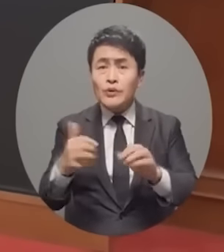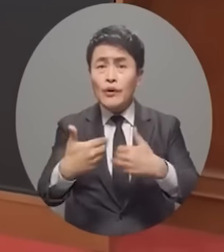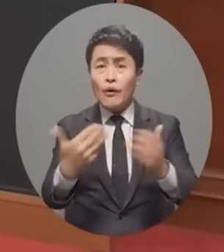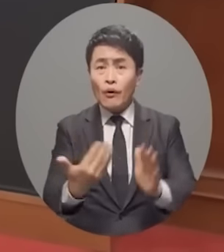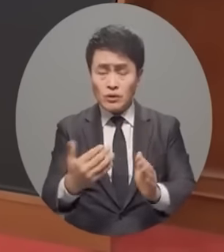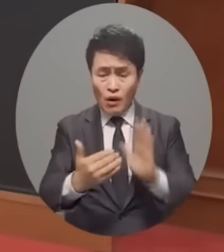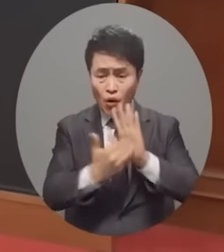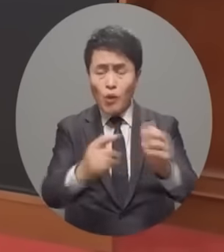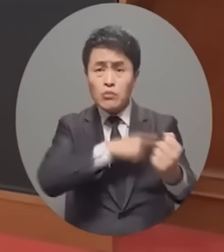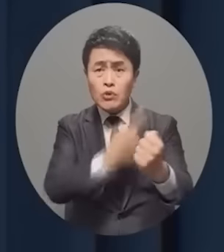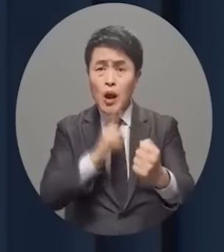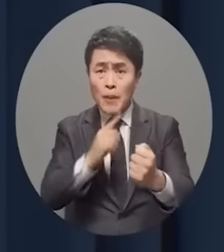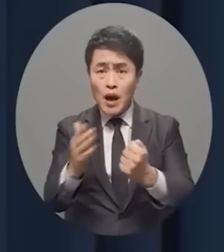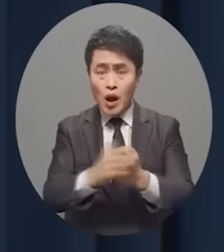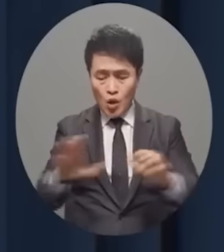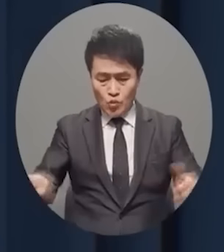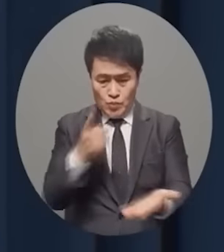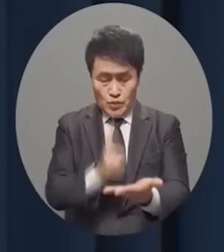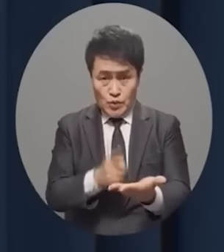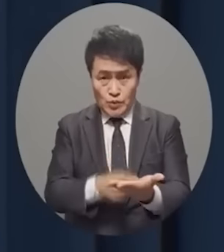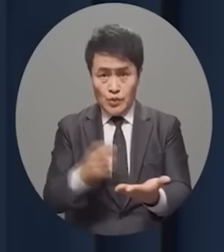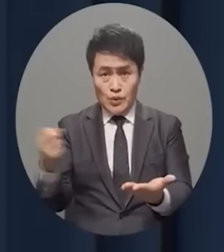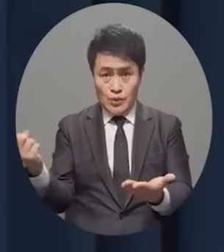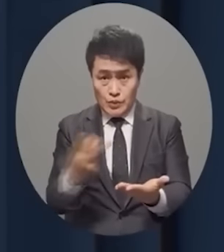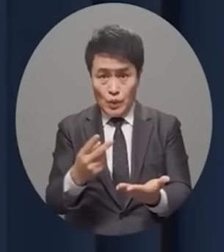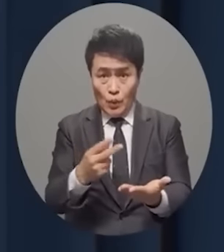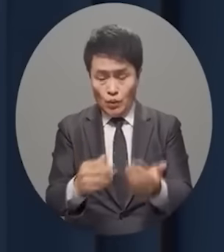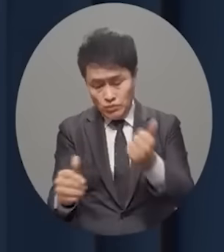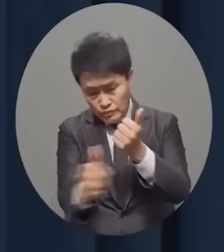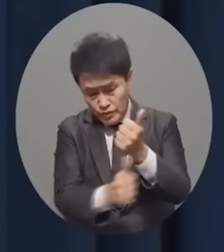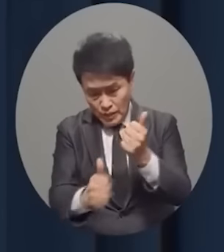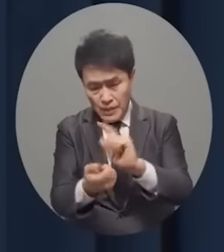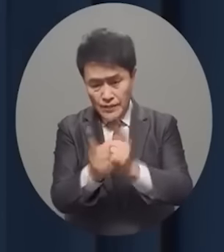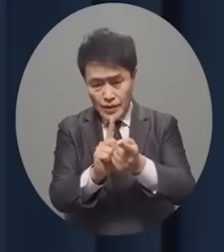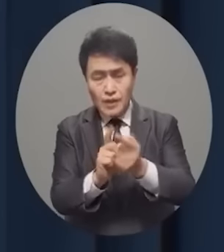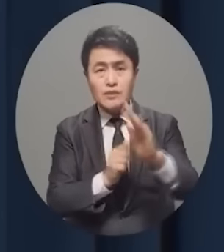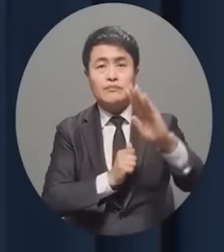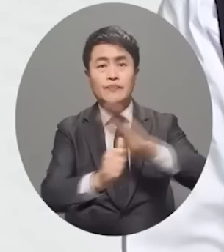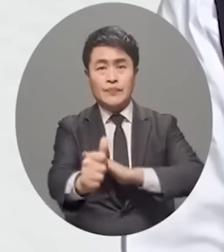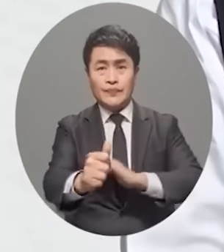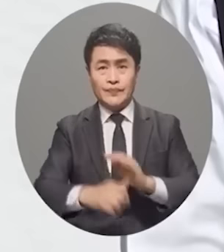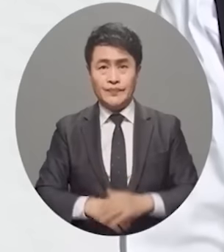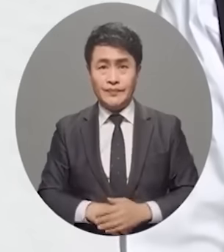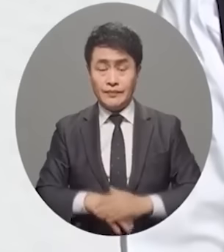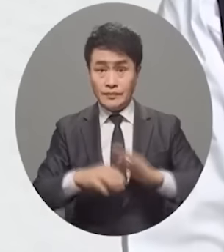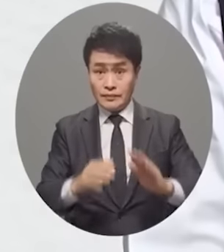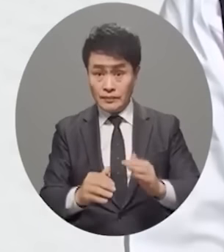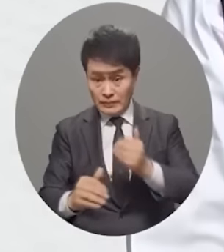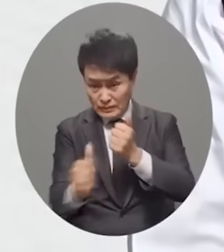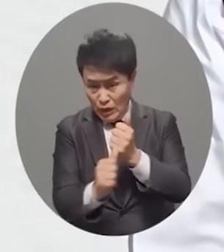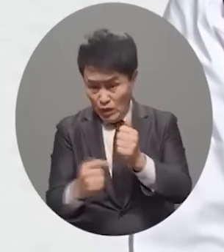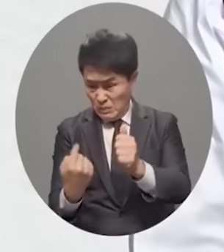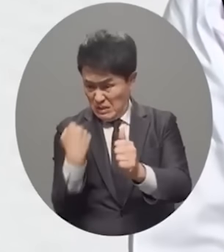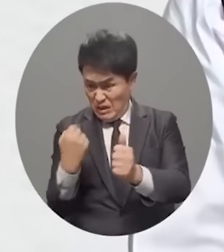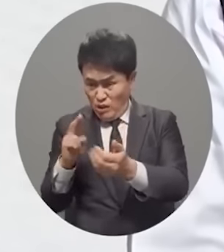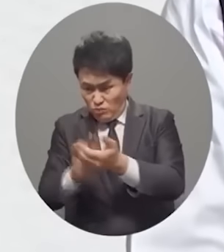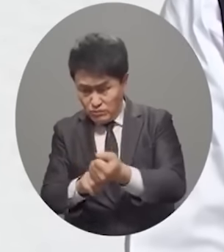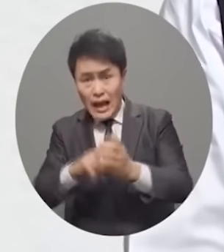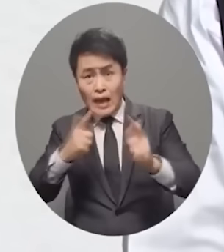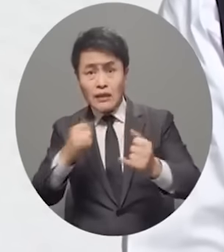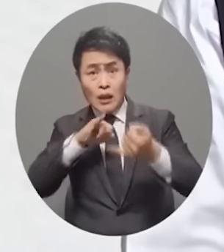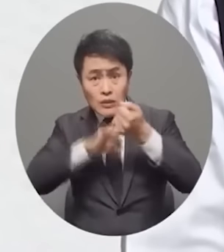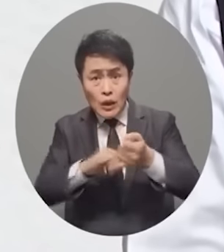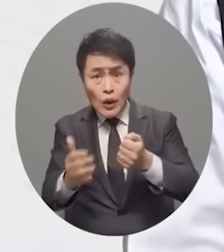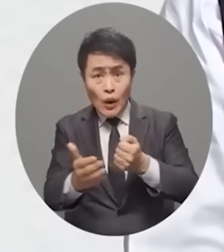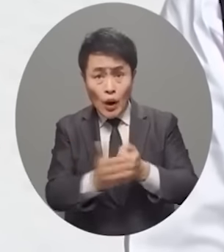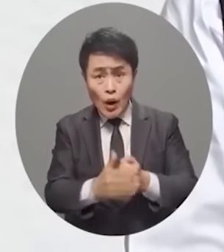지적에도 국무총리를 그리고 참모를 대신 세웠습니다. 참모 뒤에 숨지 않겠다고 약속했지만